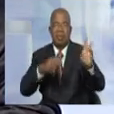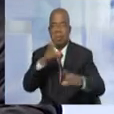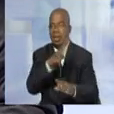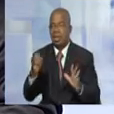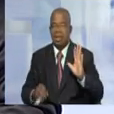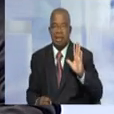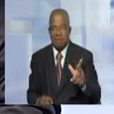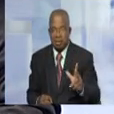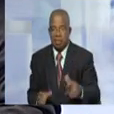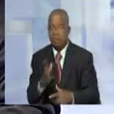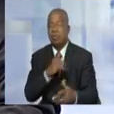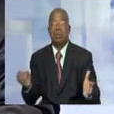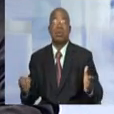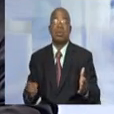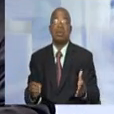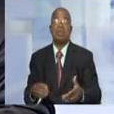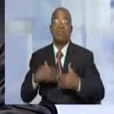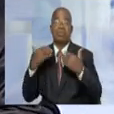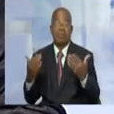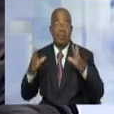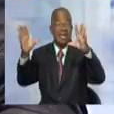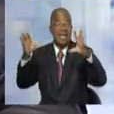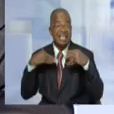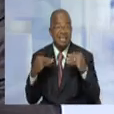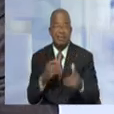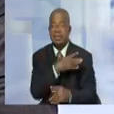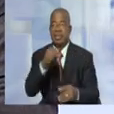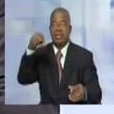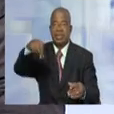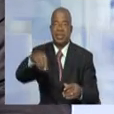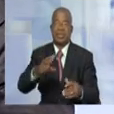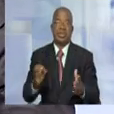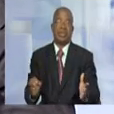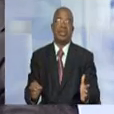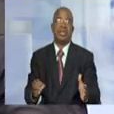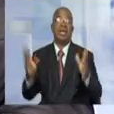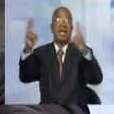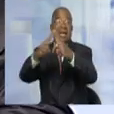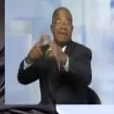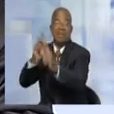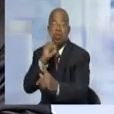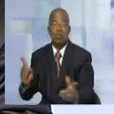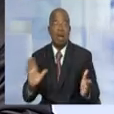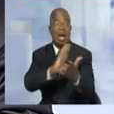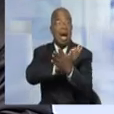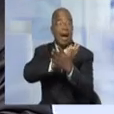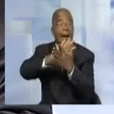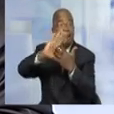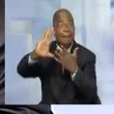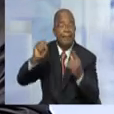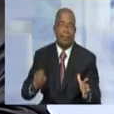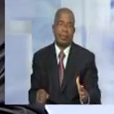faveur de la salubrité, slogan qu'il a lancé lors de la cérémonie de présentation du matériel de lutte contre